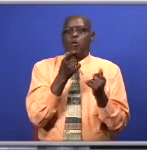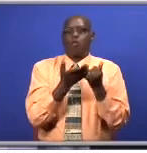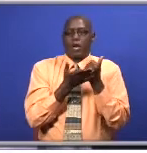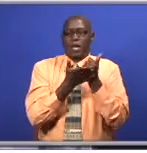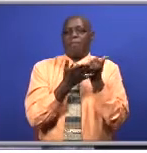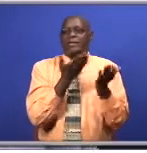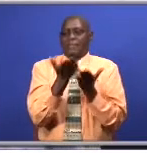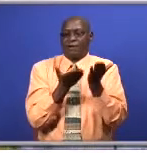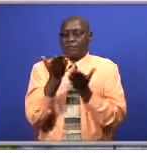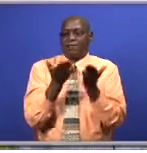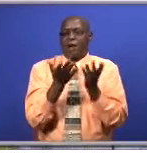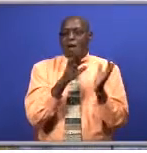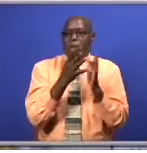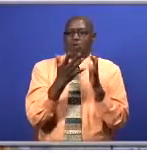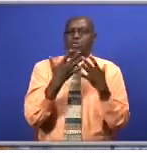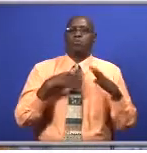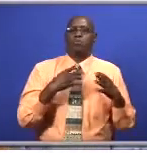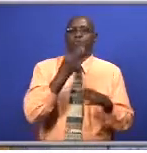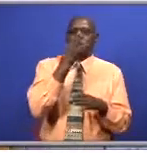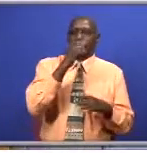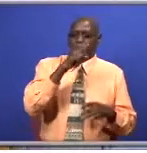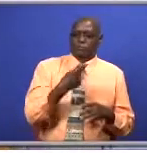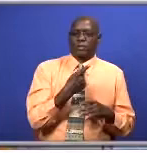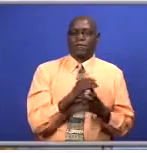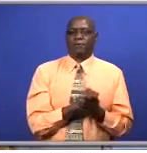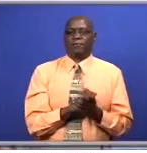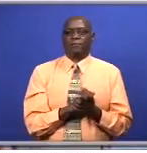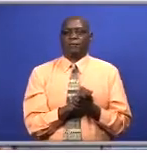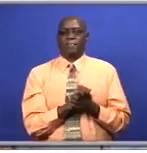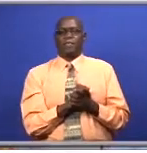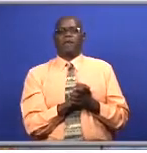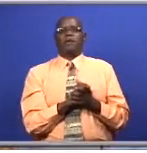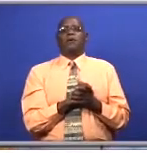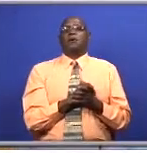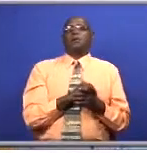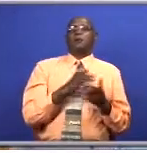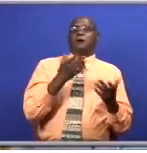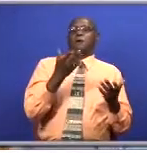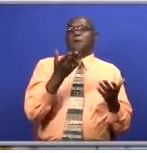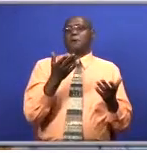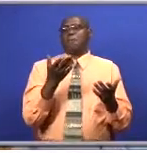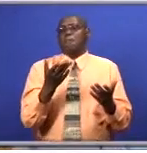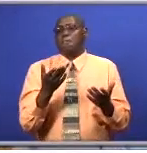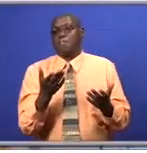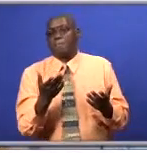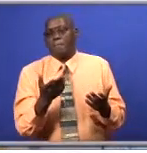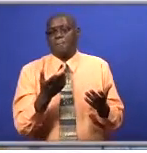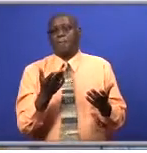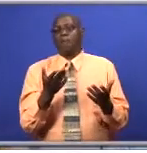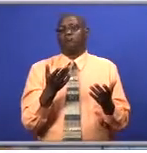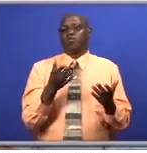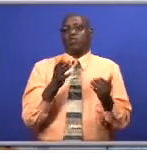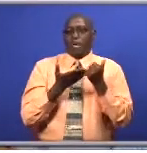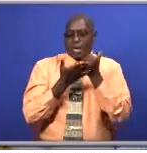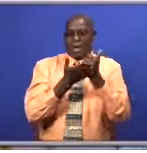watu 3,000. Itasaidia wamama wasiwe na shida kubebwa na barabara bado hazijakuwa mzuri sana. Mashini ziko